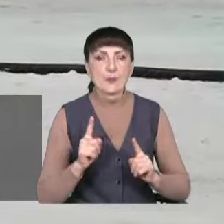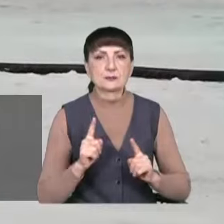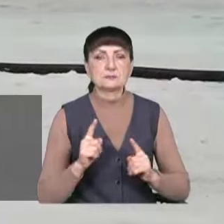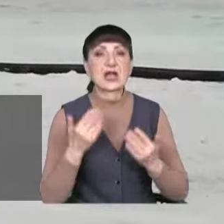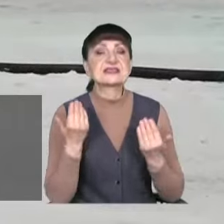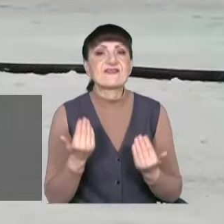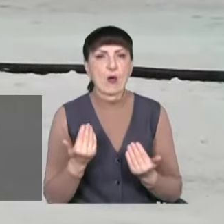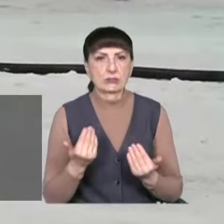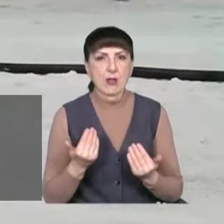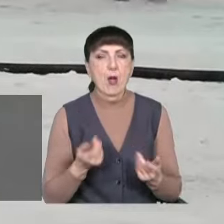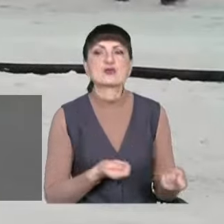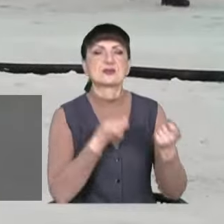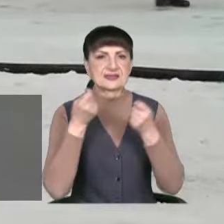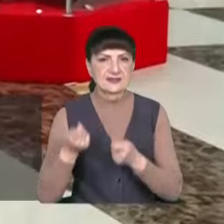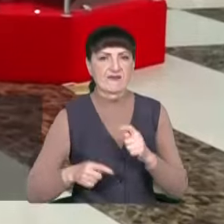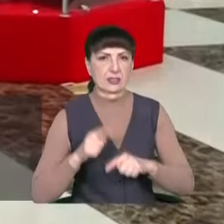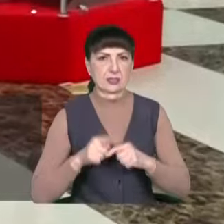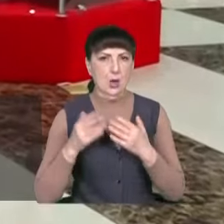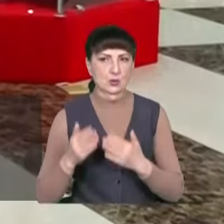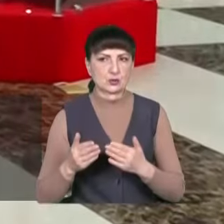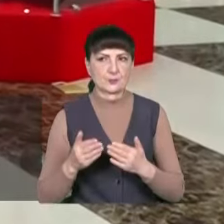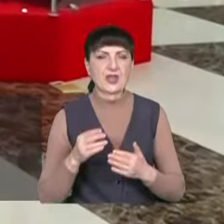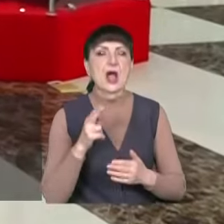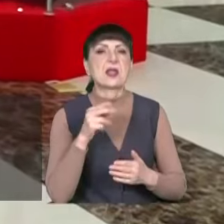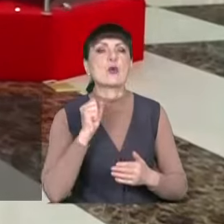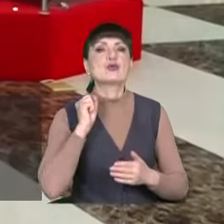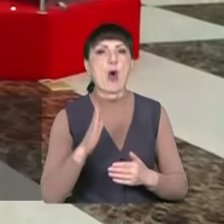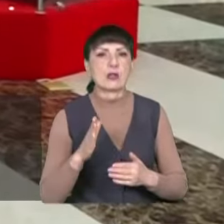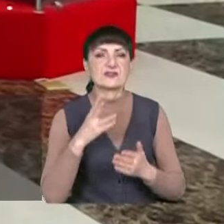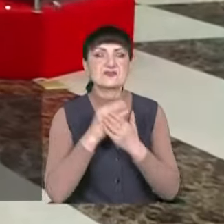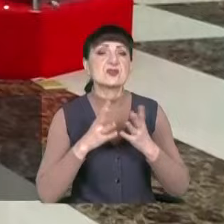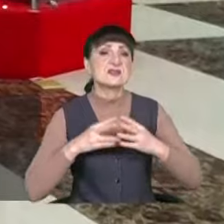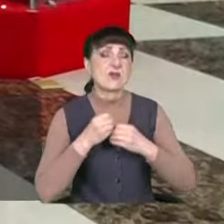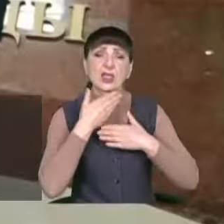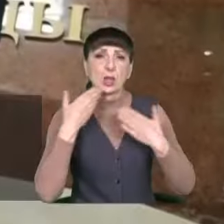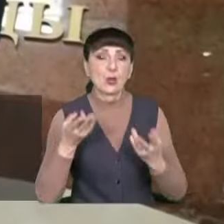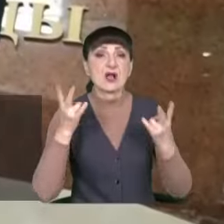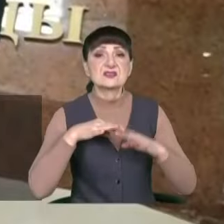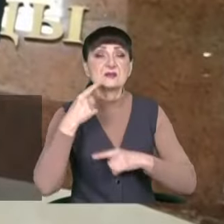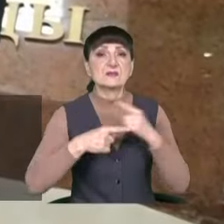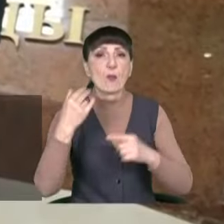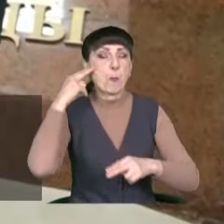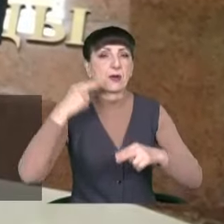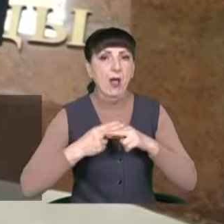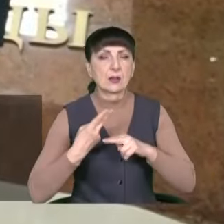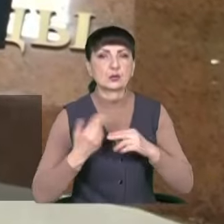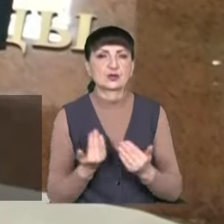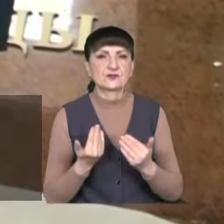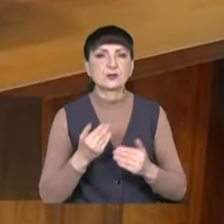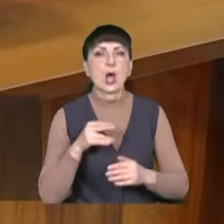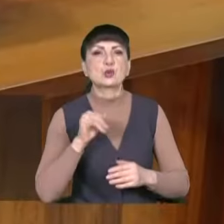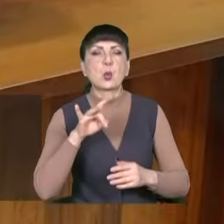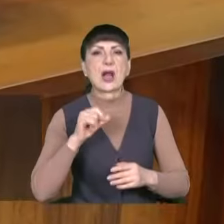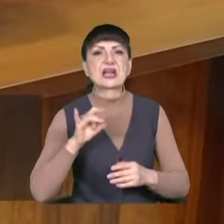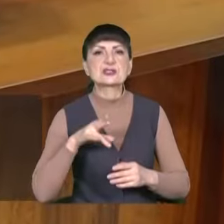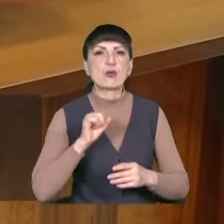сегодня, доставить его на родину. Кадырбек Даулеткулов создать свою семью не успел, но остались потомки его брата, которые живут в Турарыскуловском